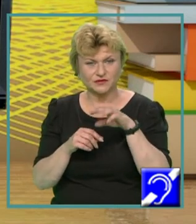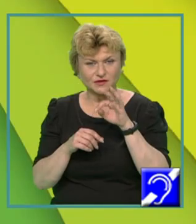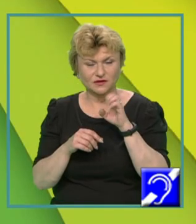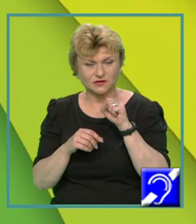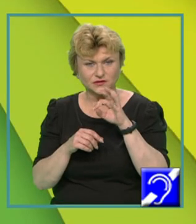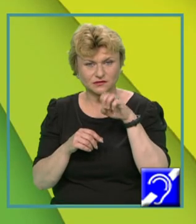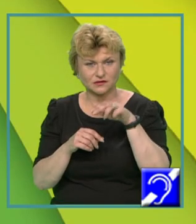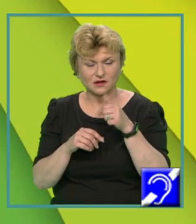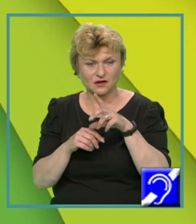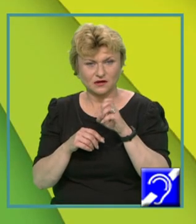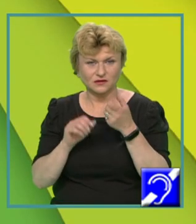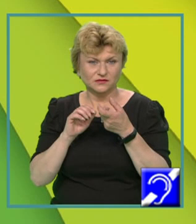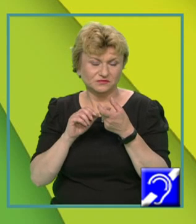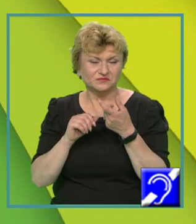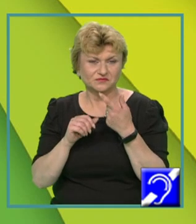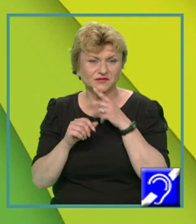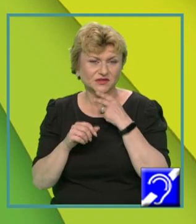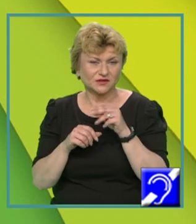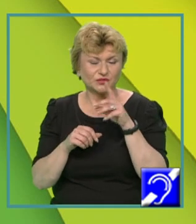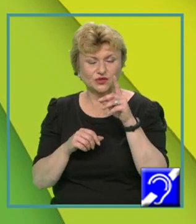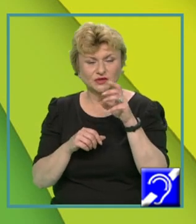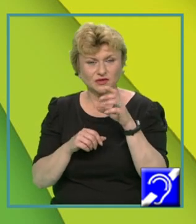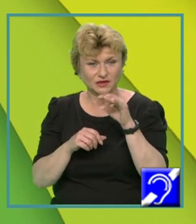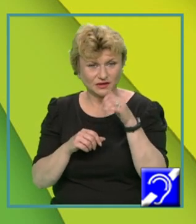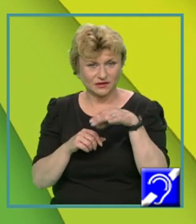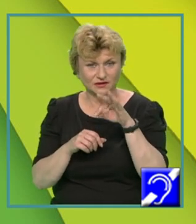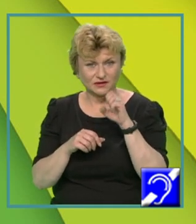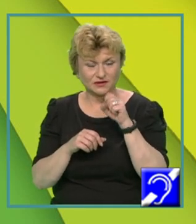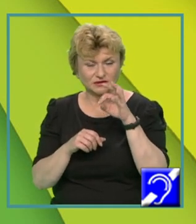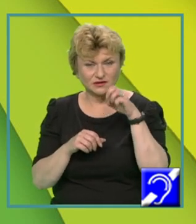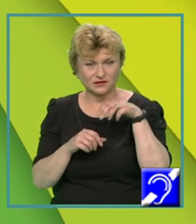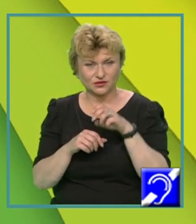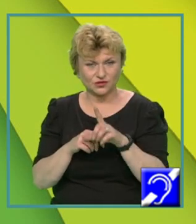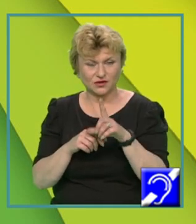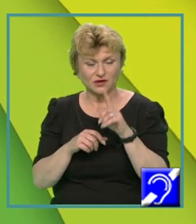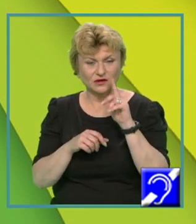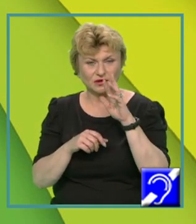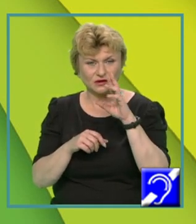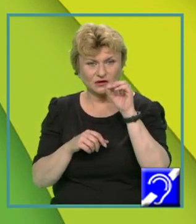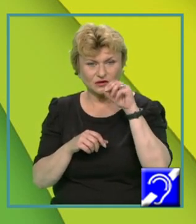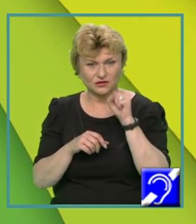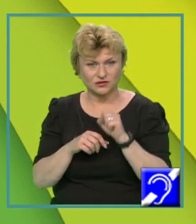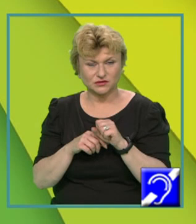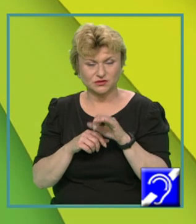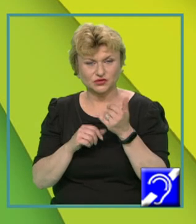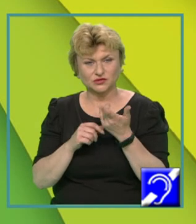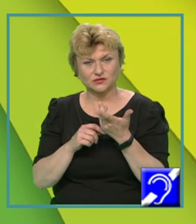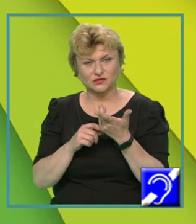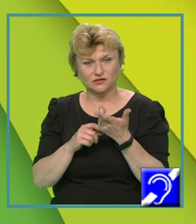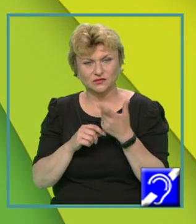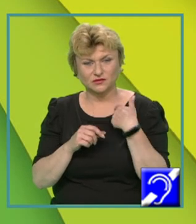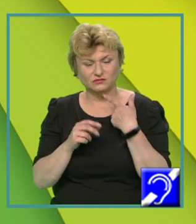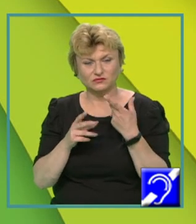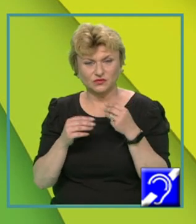și despre intestinul gros. Vedeți, în intestinul subțire sunt trei sucuri. Sucul pancreatic, care conține foarte multe enzime, sucul intestinal produs